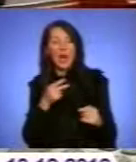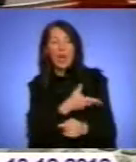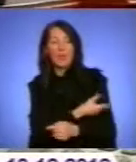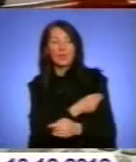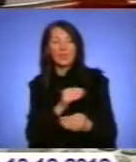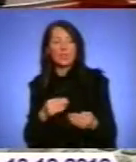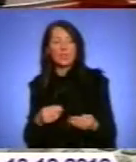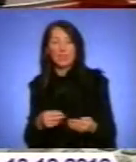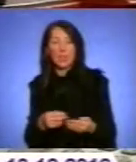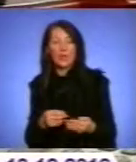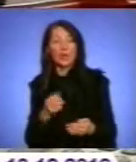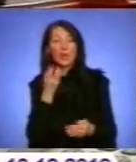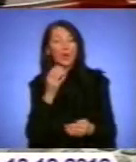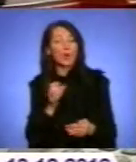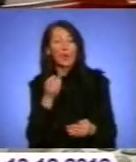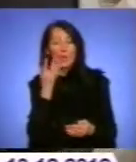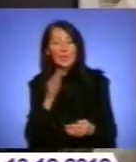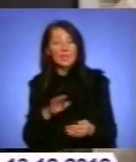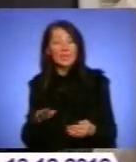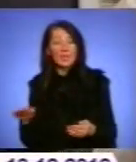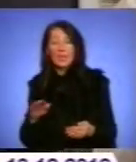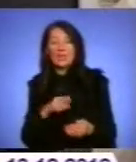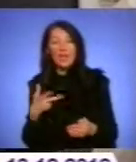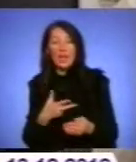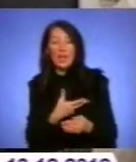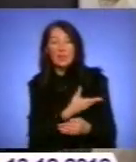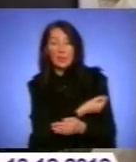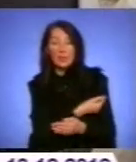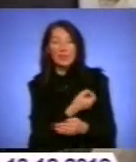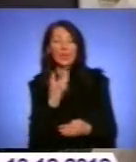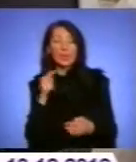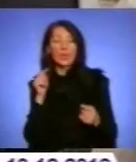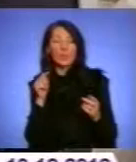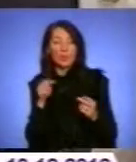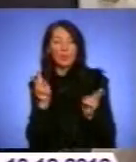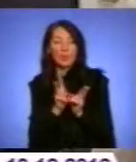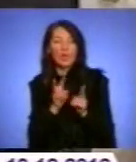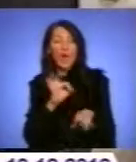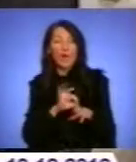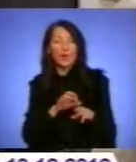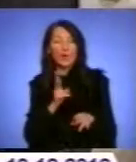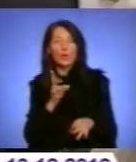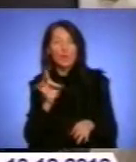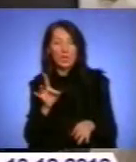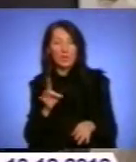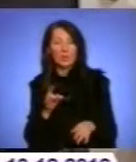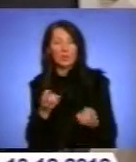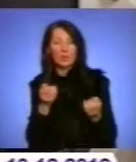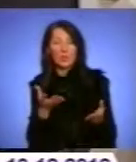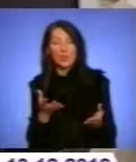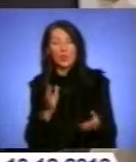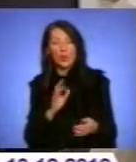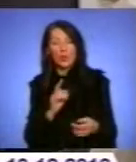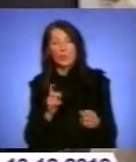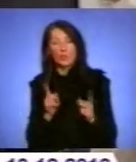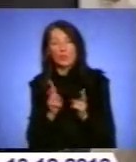не щеплена, вона, якщо попаде з хворим десь, який хворий на кір, в контакт, вона звичайно буде